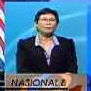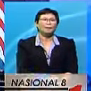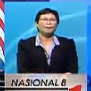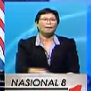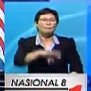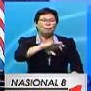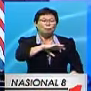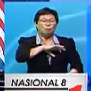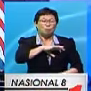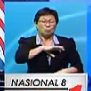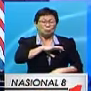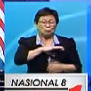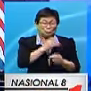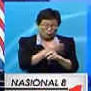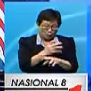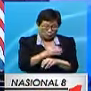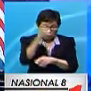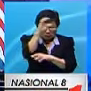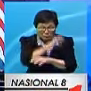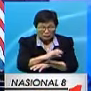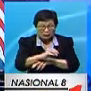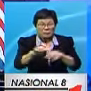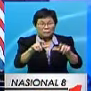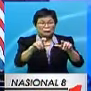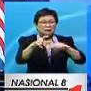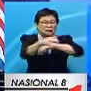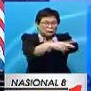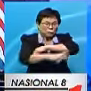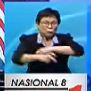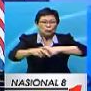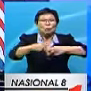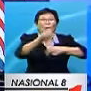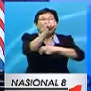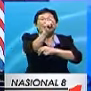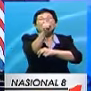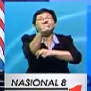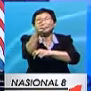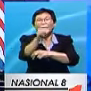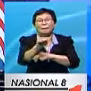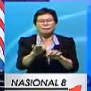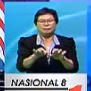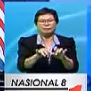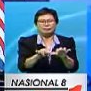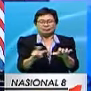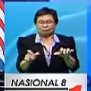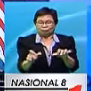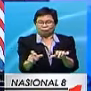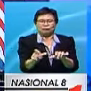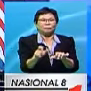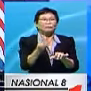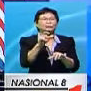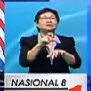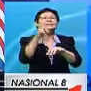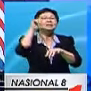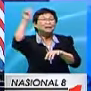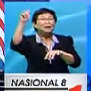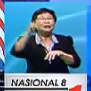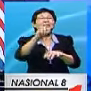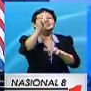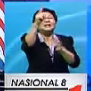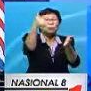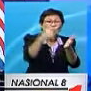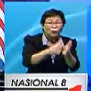Ketika polis giat mengesan suspek kes samun ATM di sebuah pasaraya dekat Kuala Nerus, Terengganu semalam, sebuah lagi mesin